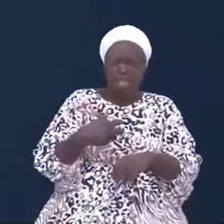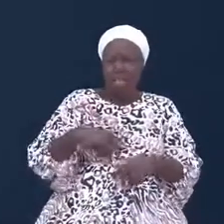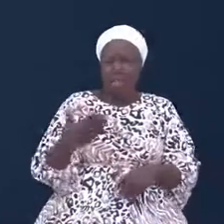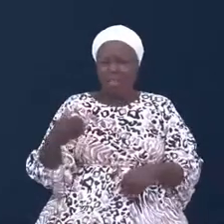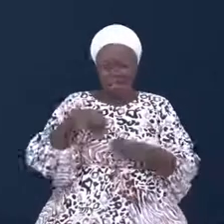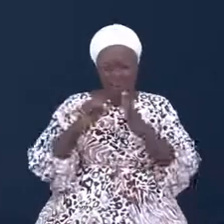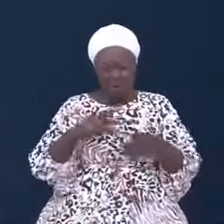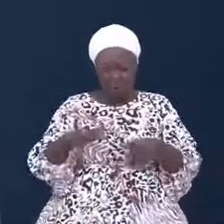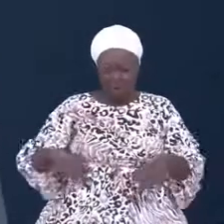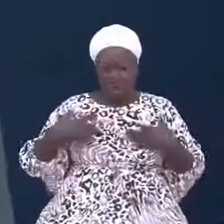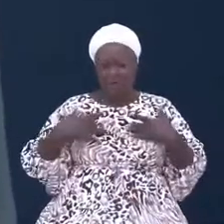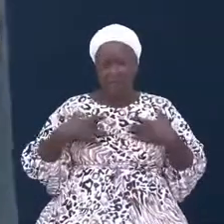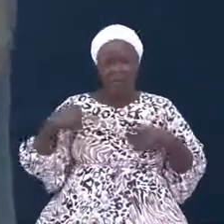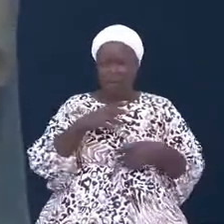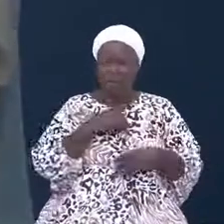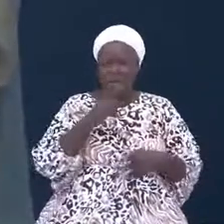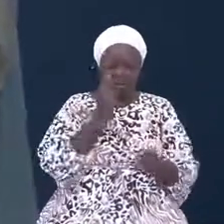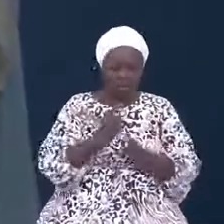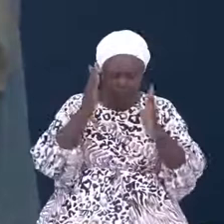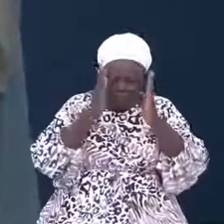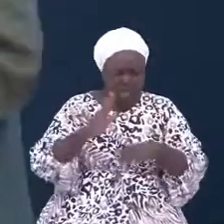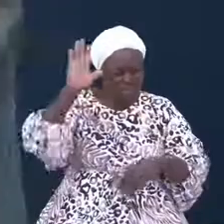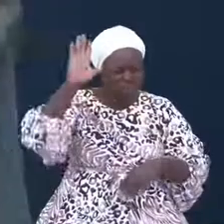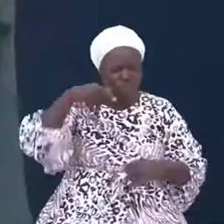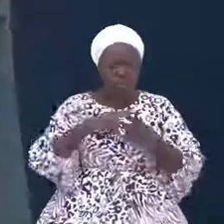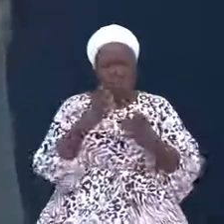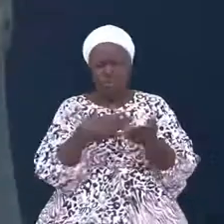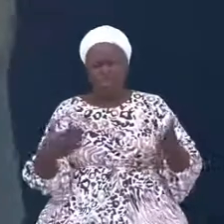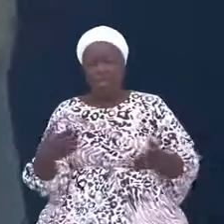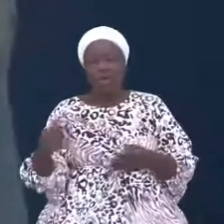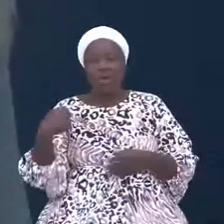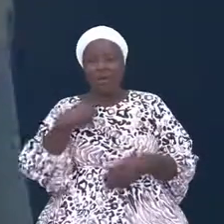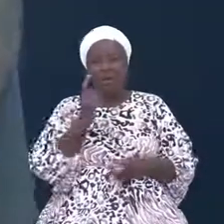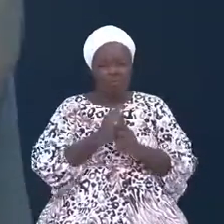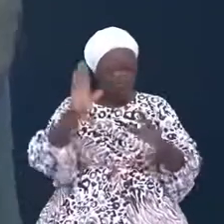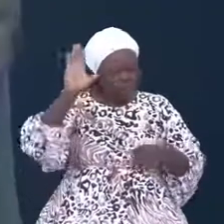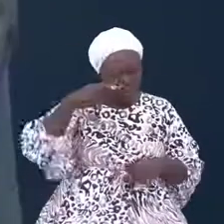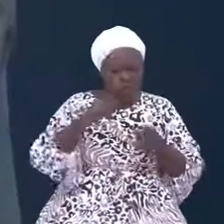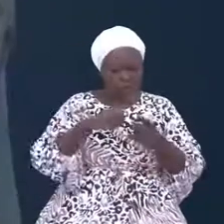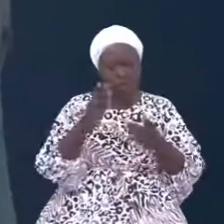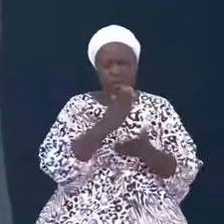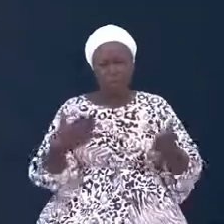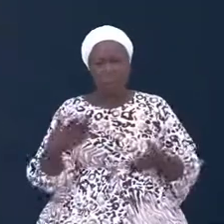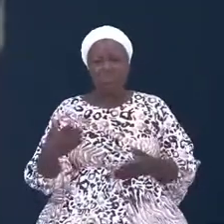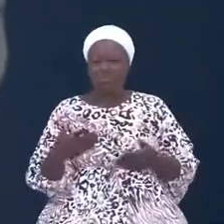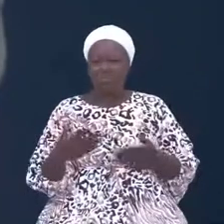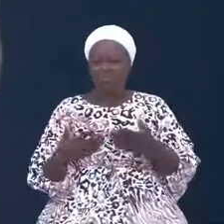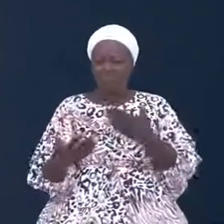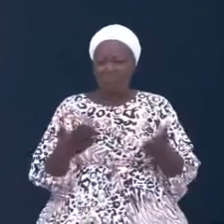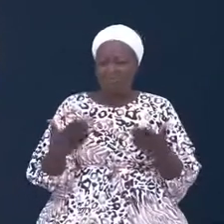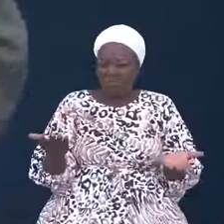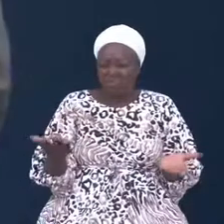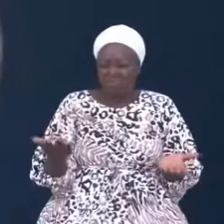avait l'addiction dans nos vies. Nous étions adonnés à quelque chose. Peut-être une substance. Nous étions